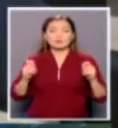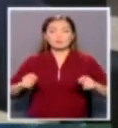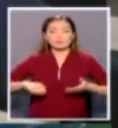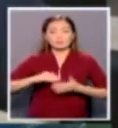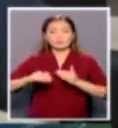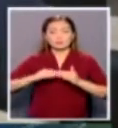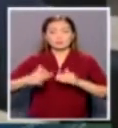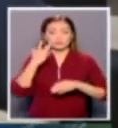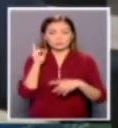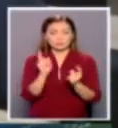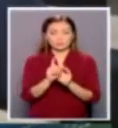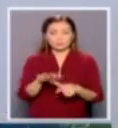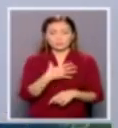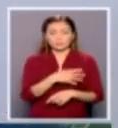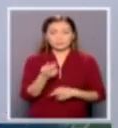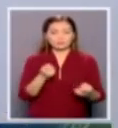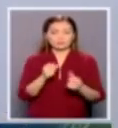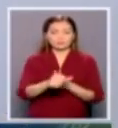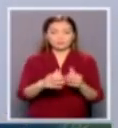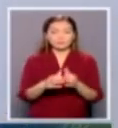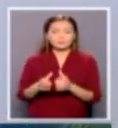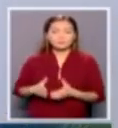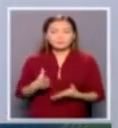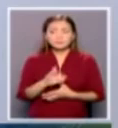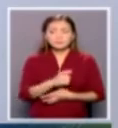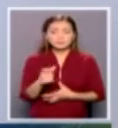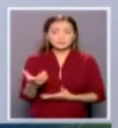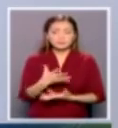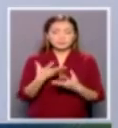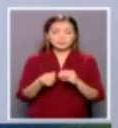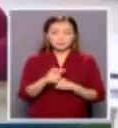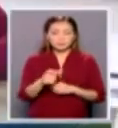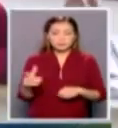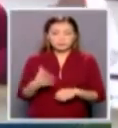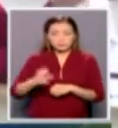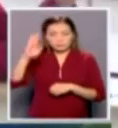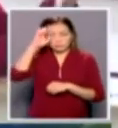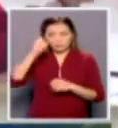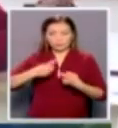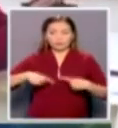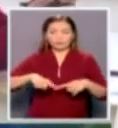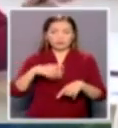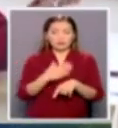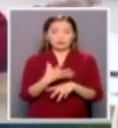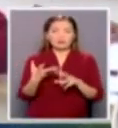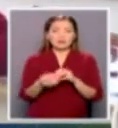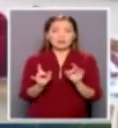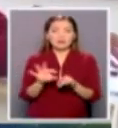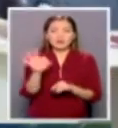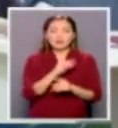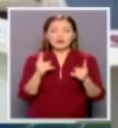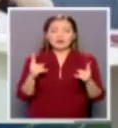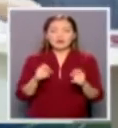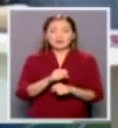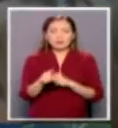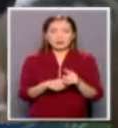диалоговой площадке встретились представители неправительственных организаций, гражданского общества, государственных органов. Они озвучили